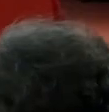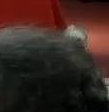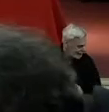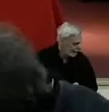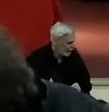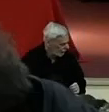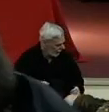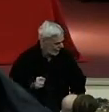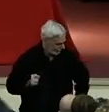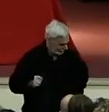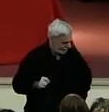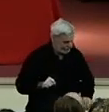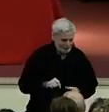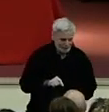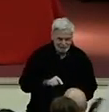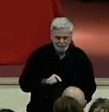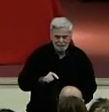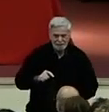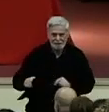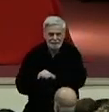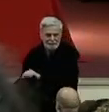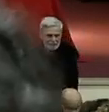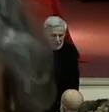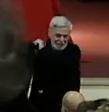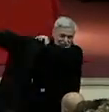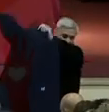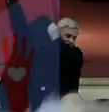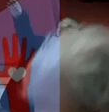proseguimento e buona settimana santa